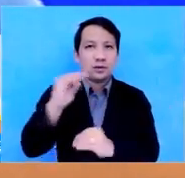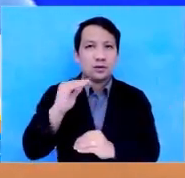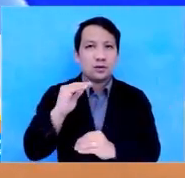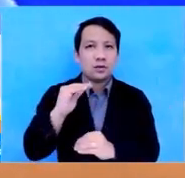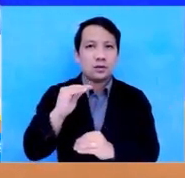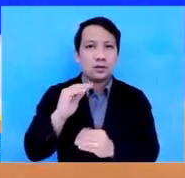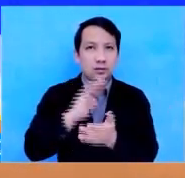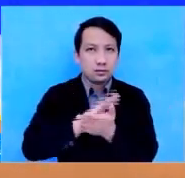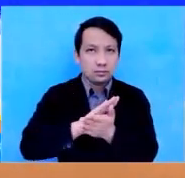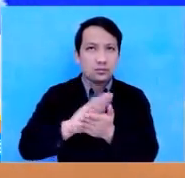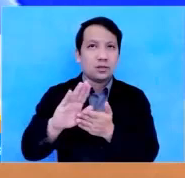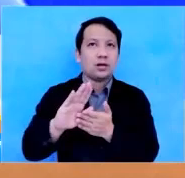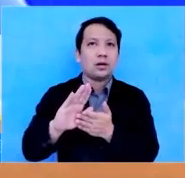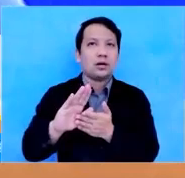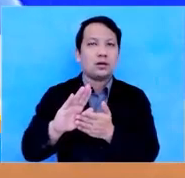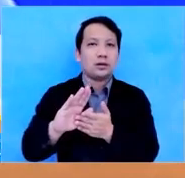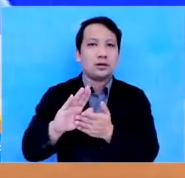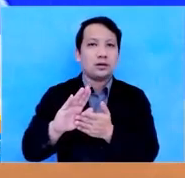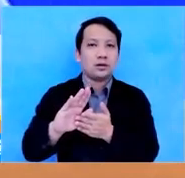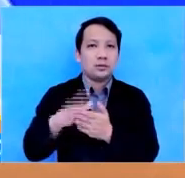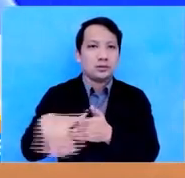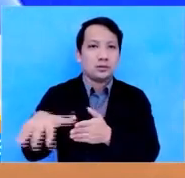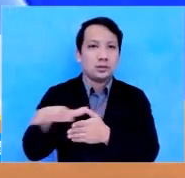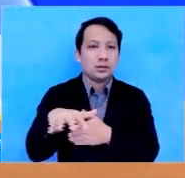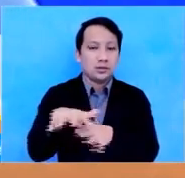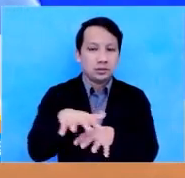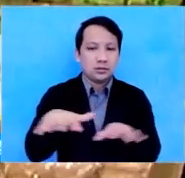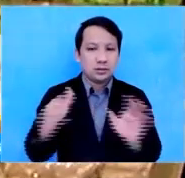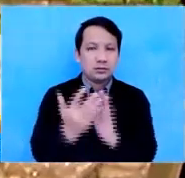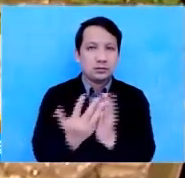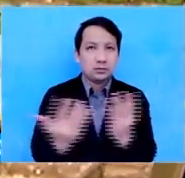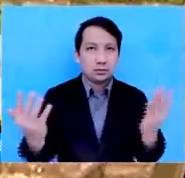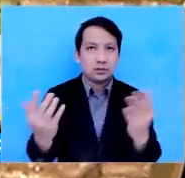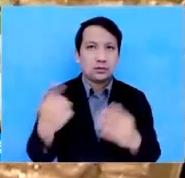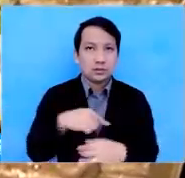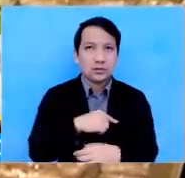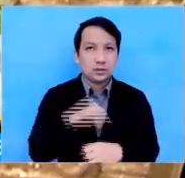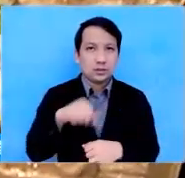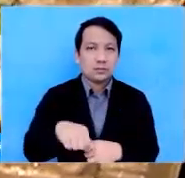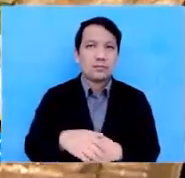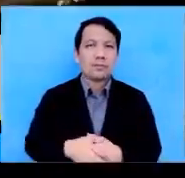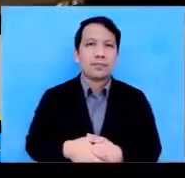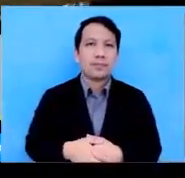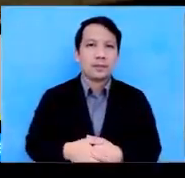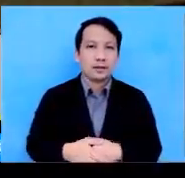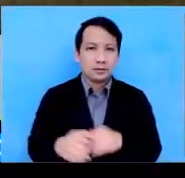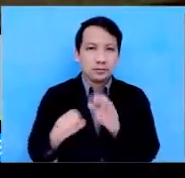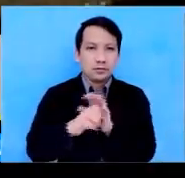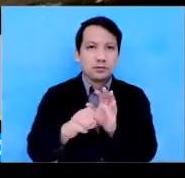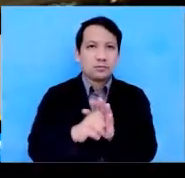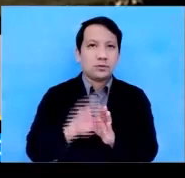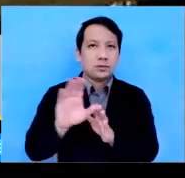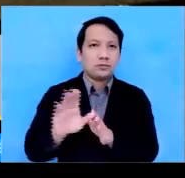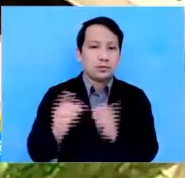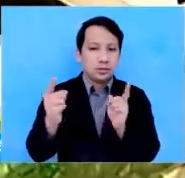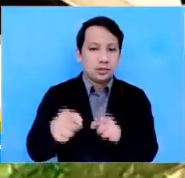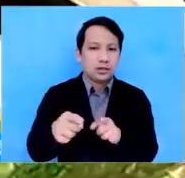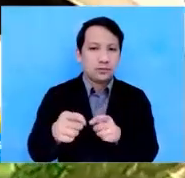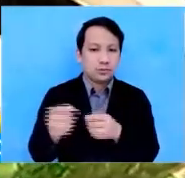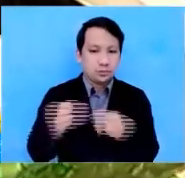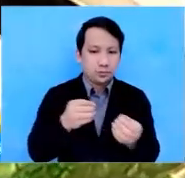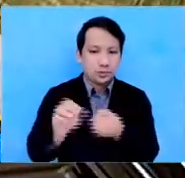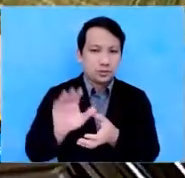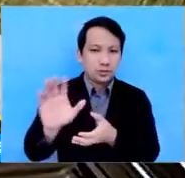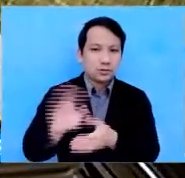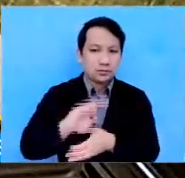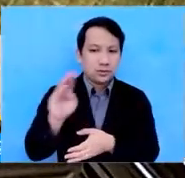natin ang hanay natin. Inihalimbawa ng kalihim ang nangyaring bypass operation sa